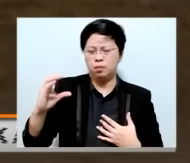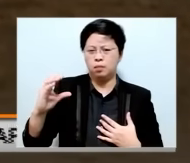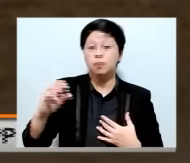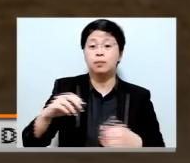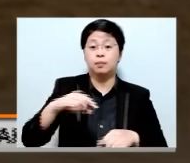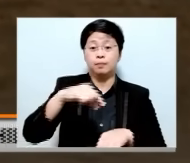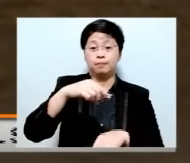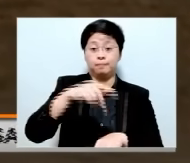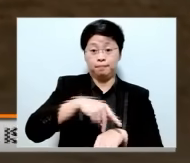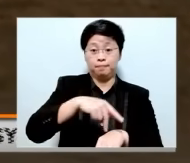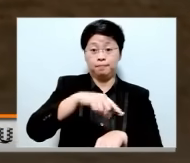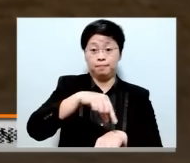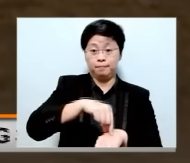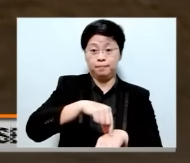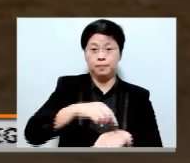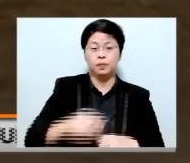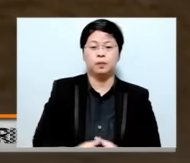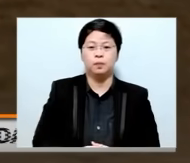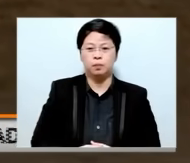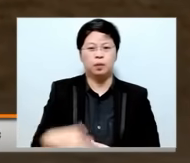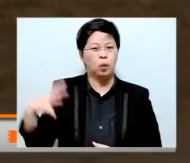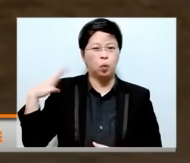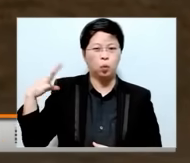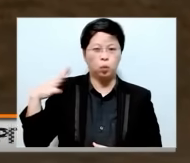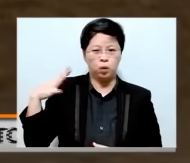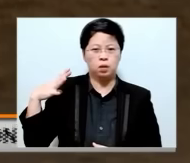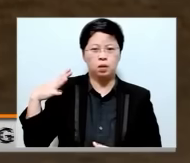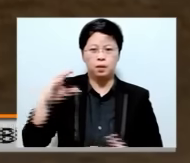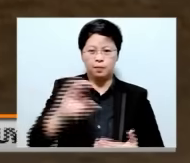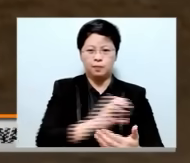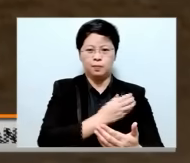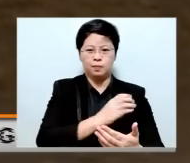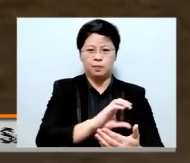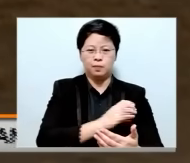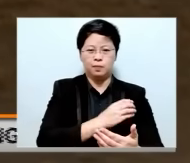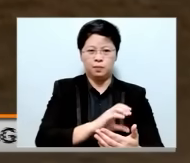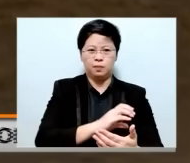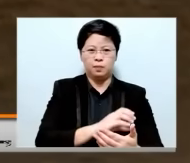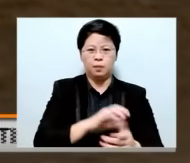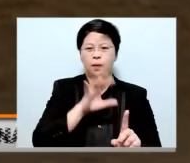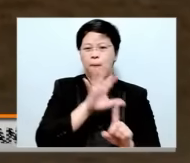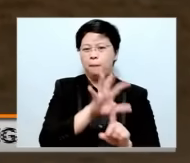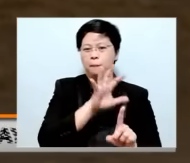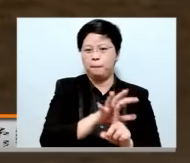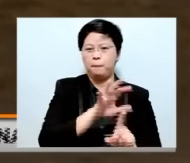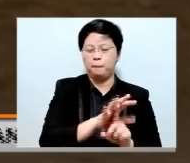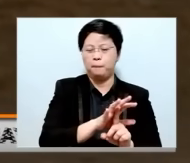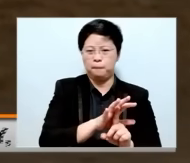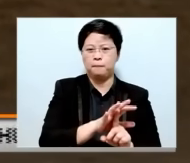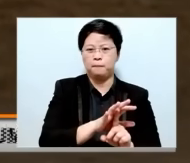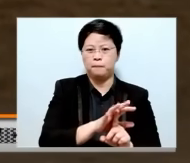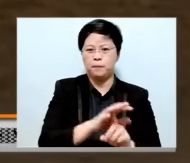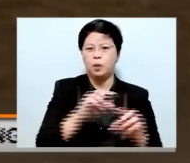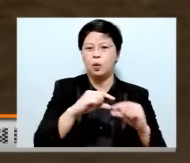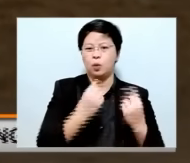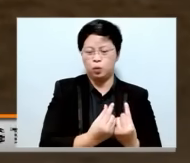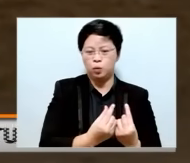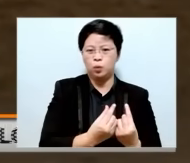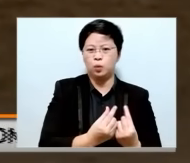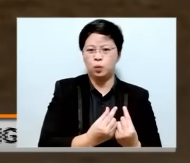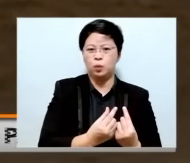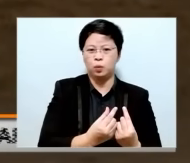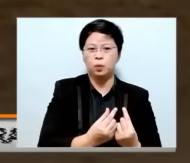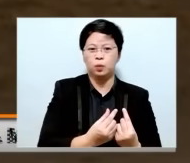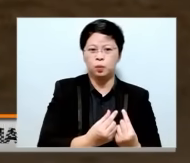City para sa inaabangang reunion concert ng isa sa mga pinakasikat na OPM band at 90s hit OPM band